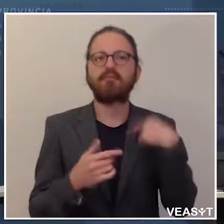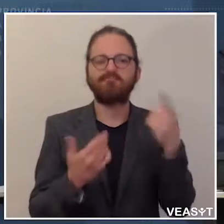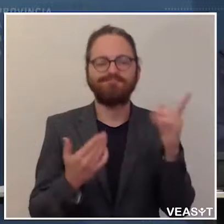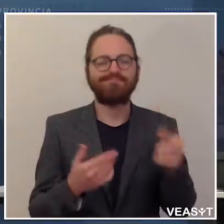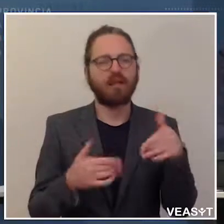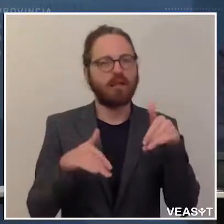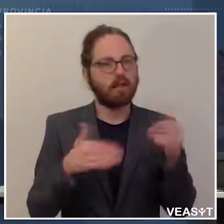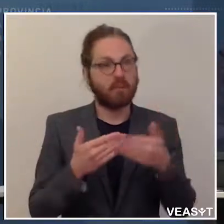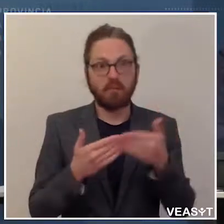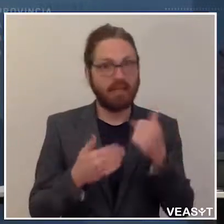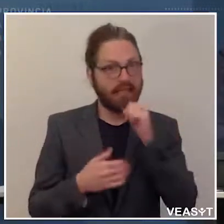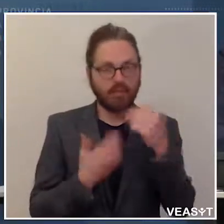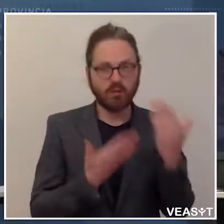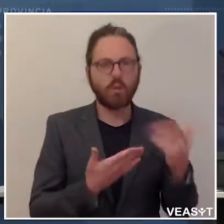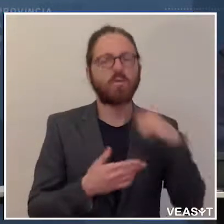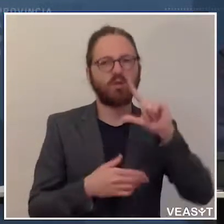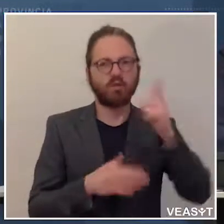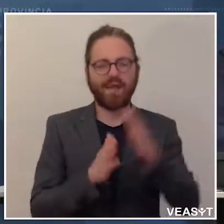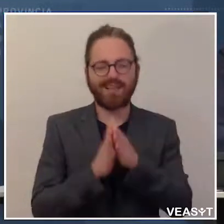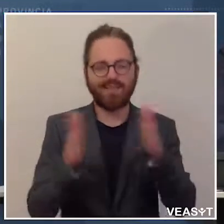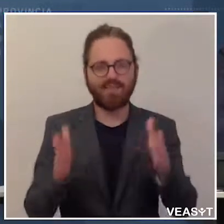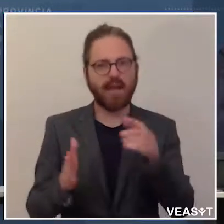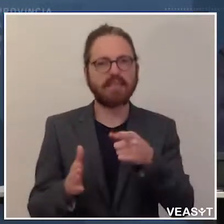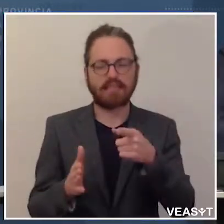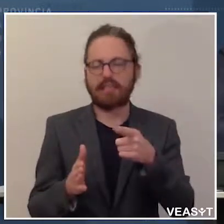fase di stand